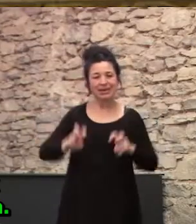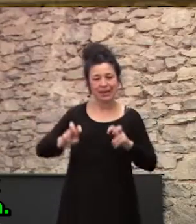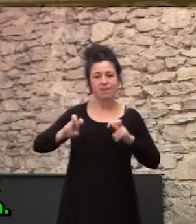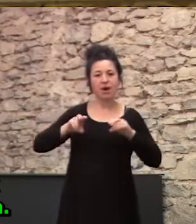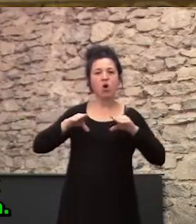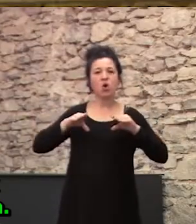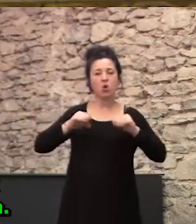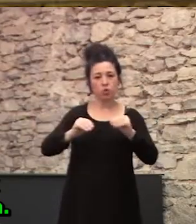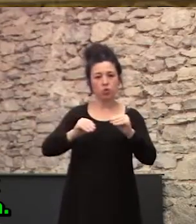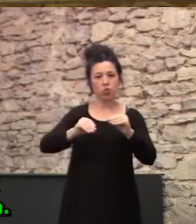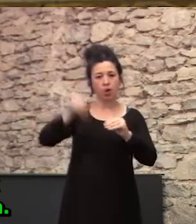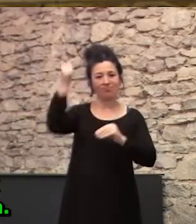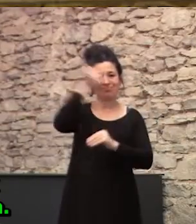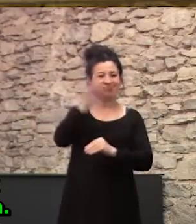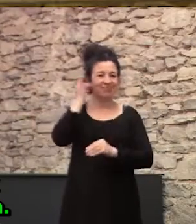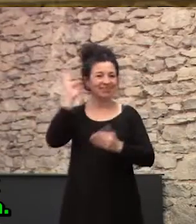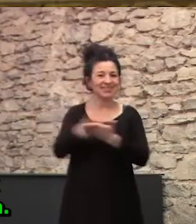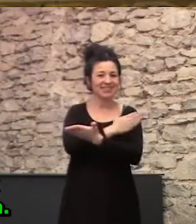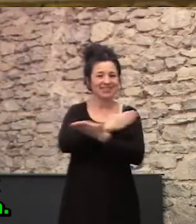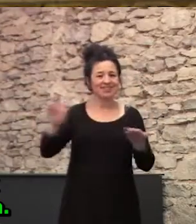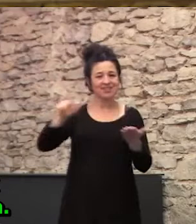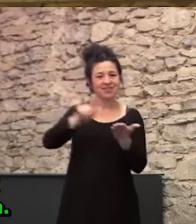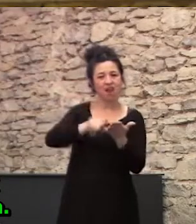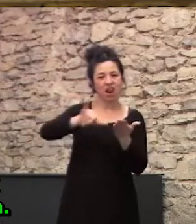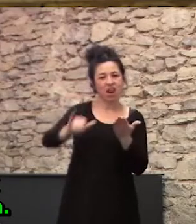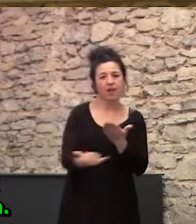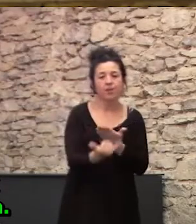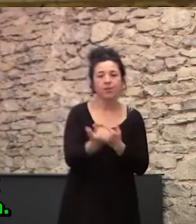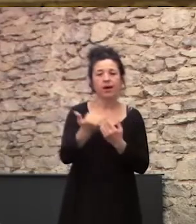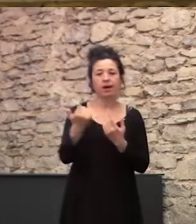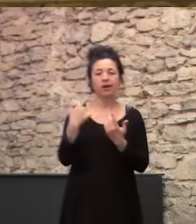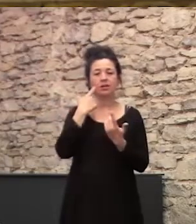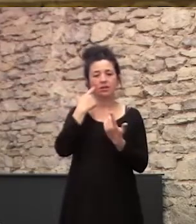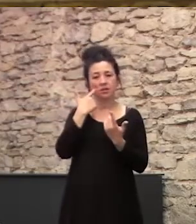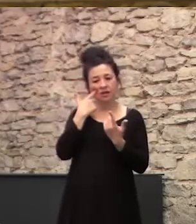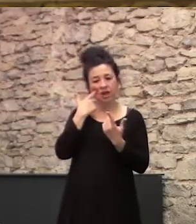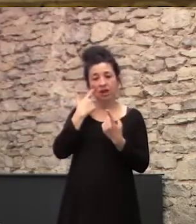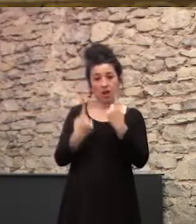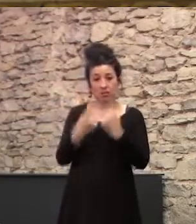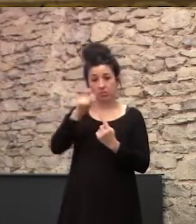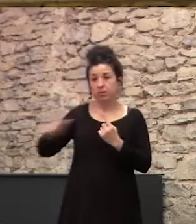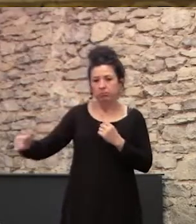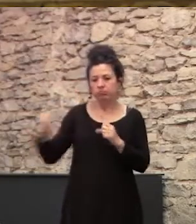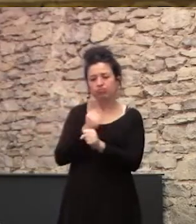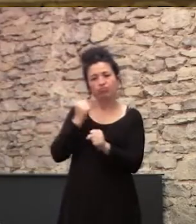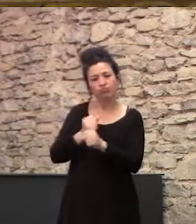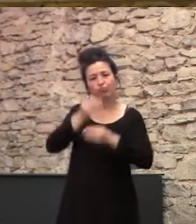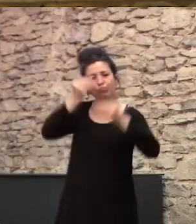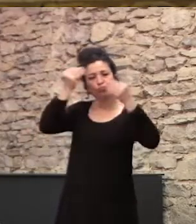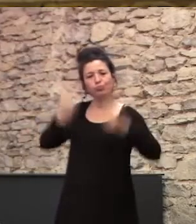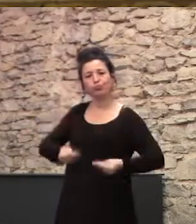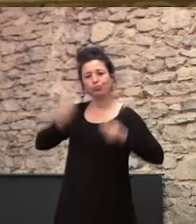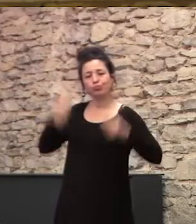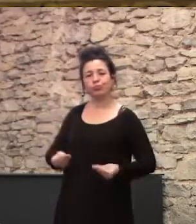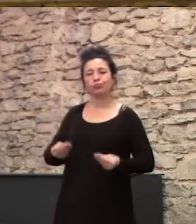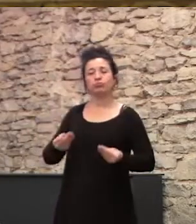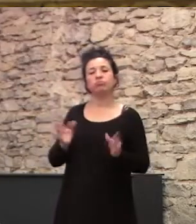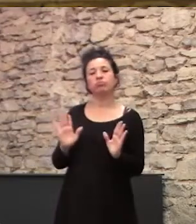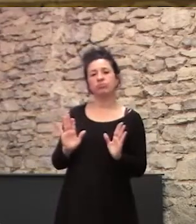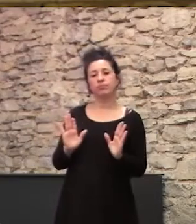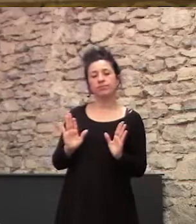irutzait berriako estilo liburuak nahiko lan, bueno, nahiko ez lan oso txukuna egiten duela eta